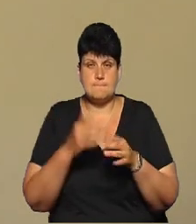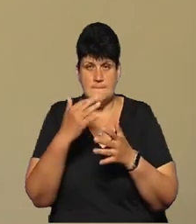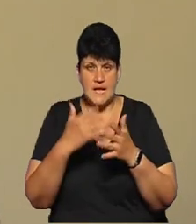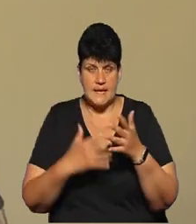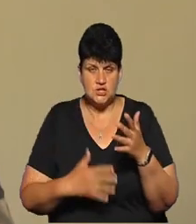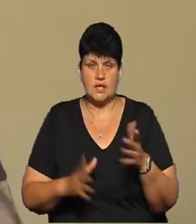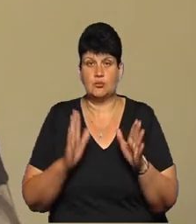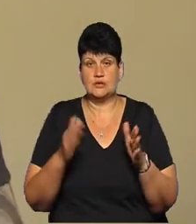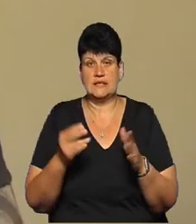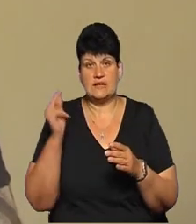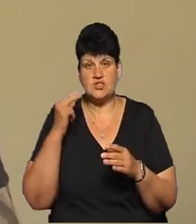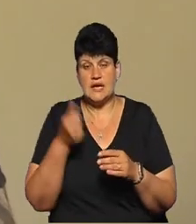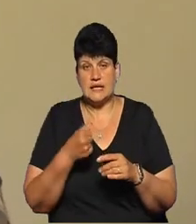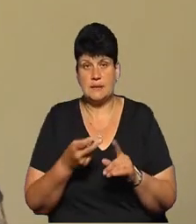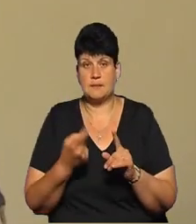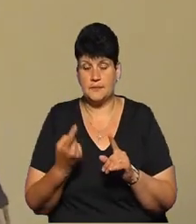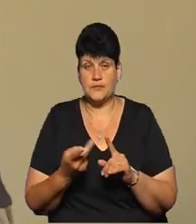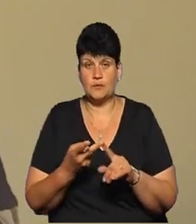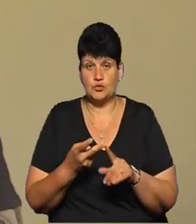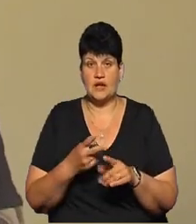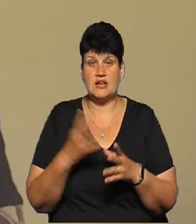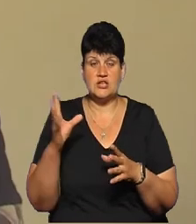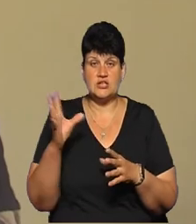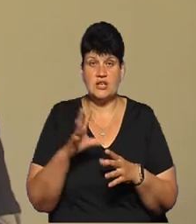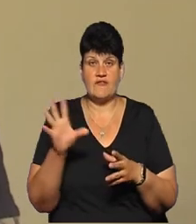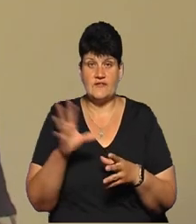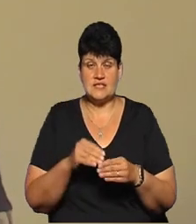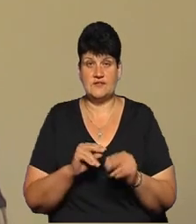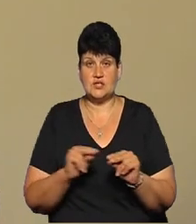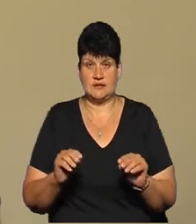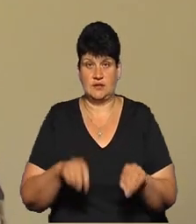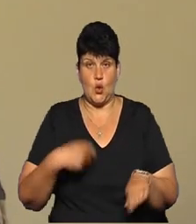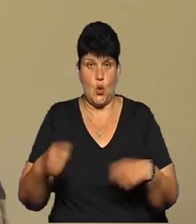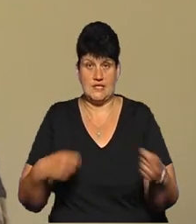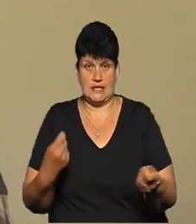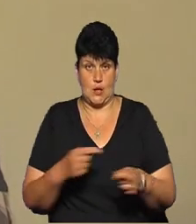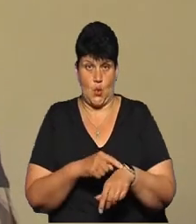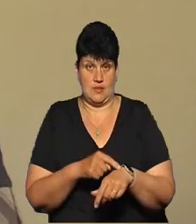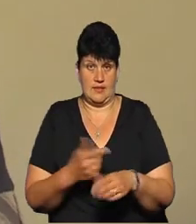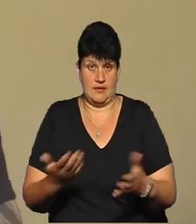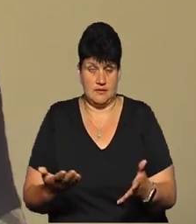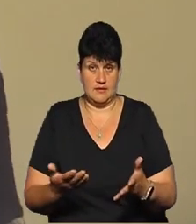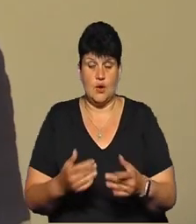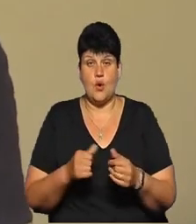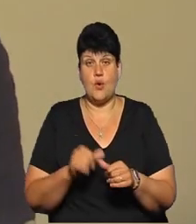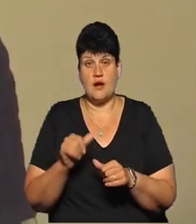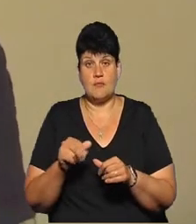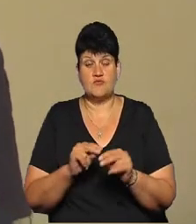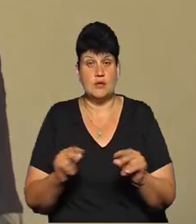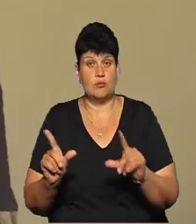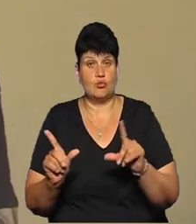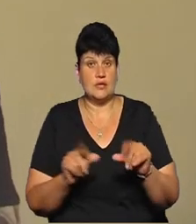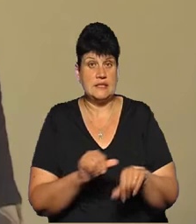раз. По-друге, ще свої вчителі всі години роздані, два. І деякі вчителі виїхали за кордон, не знаю, як доля їх